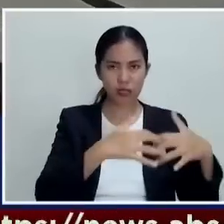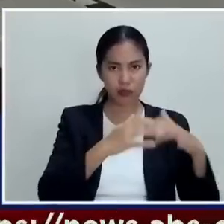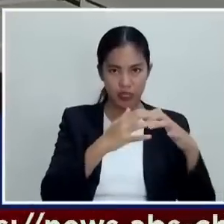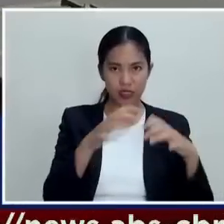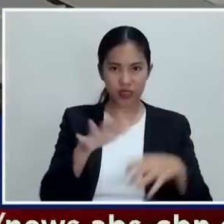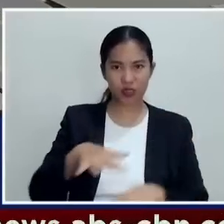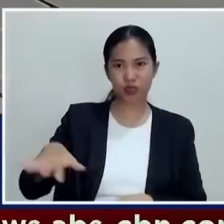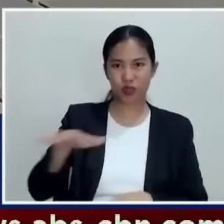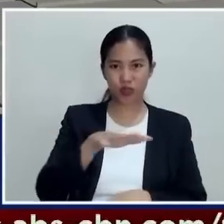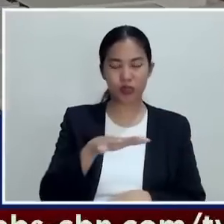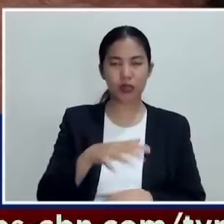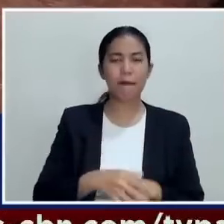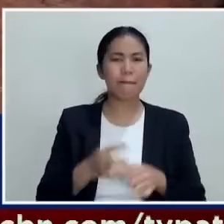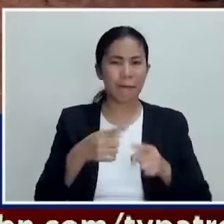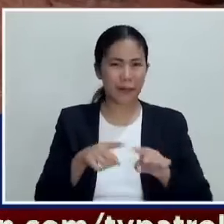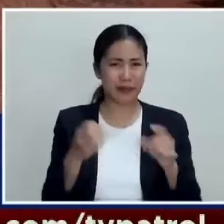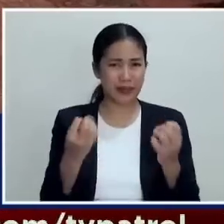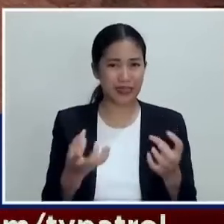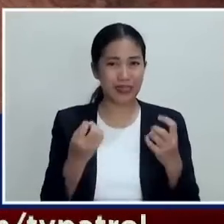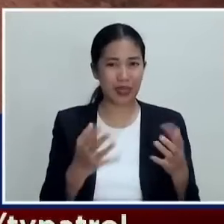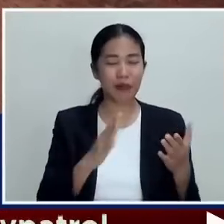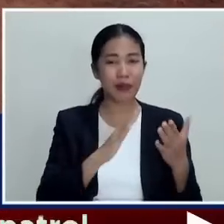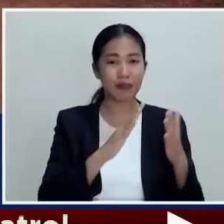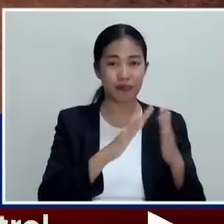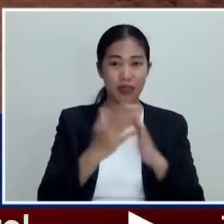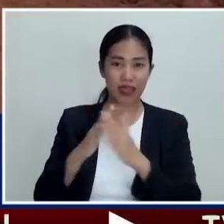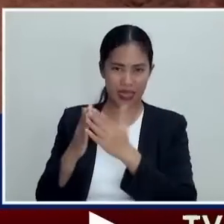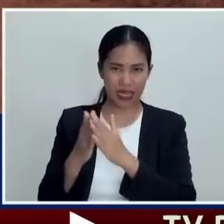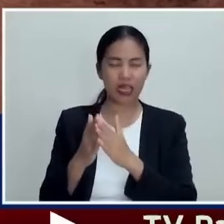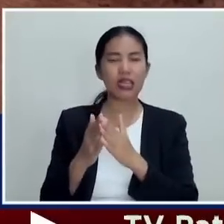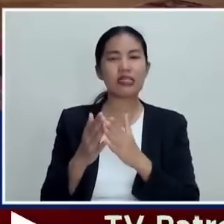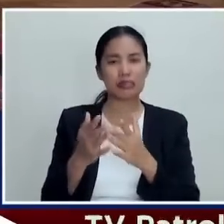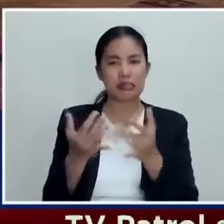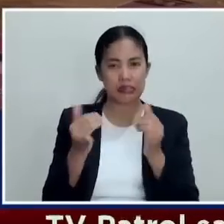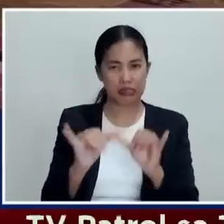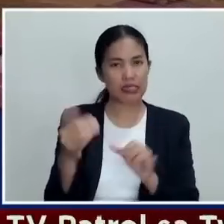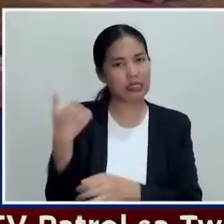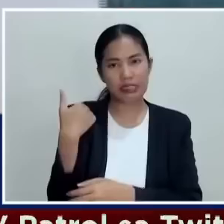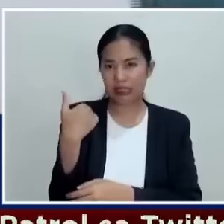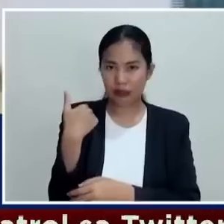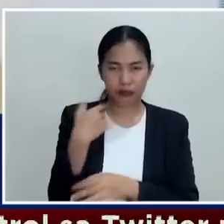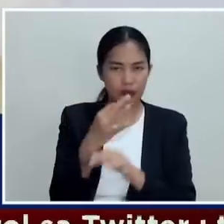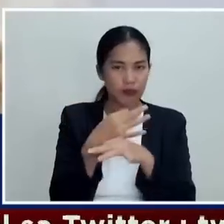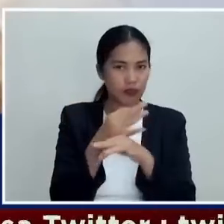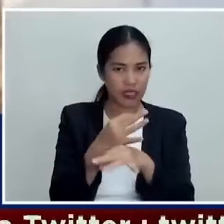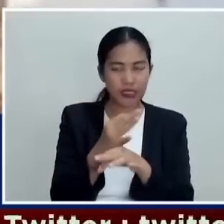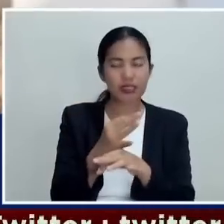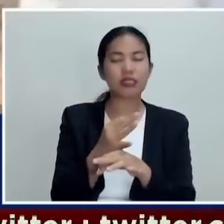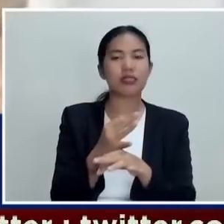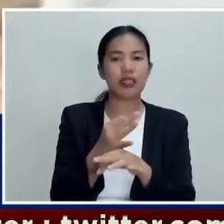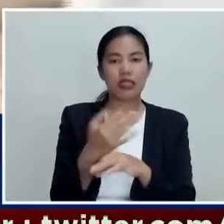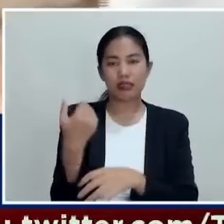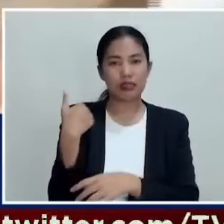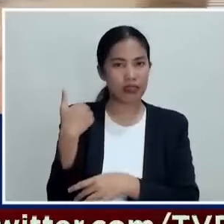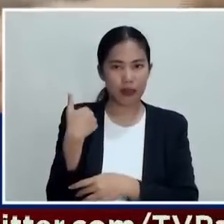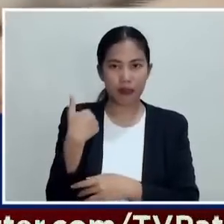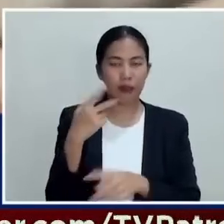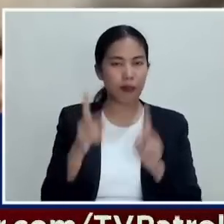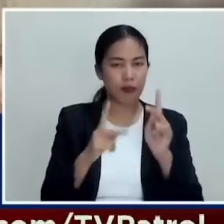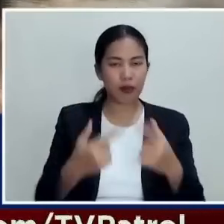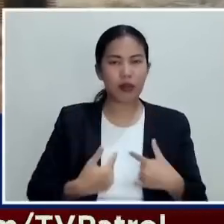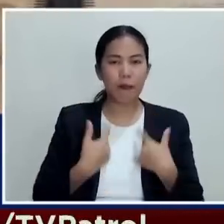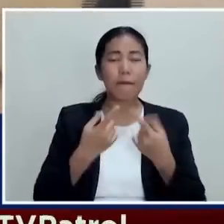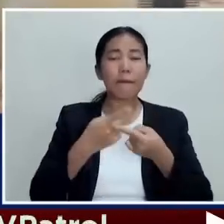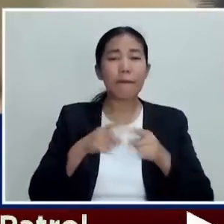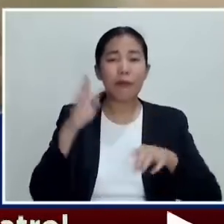maraming bahay ang naghihintay pa ring maayos at muling uwian ng mga residente. Ang problema, kulang o